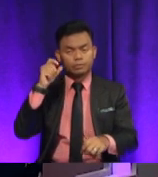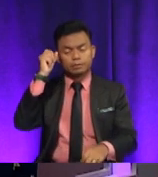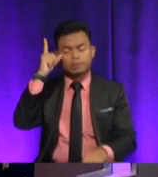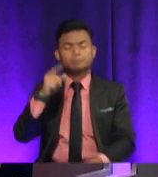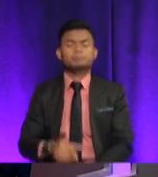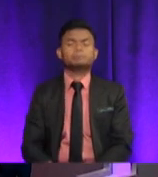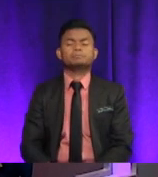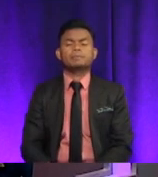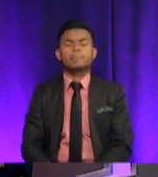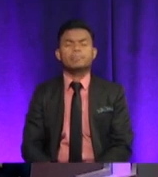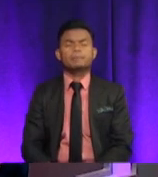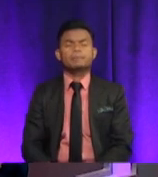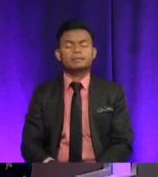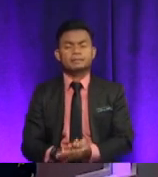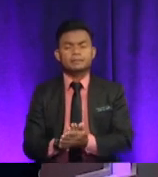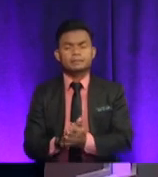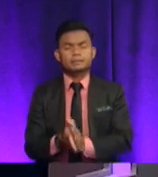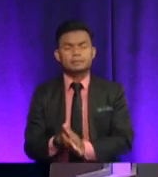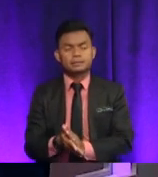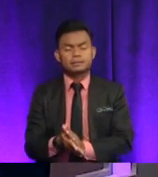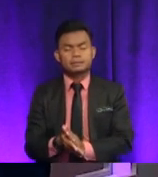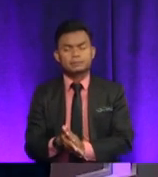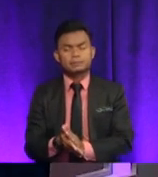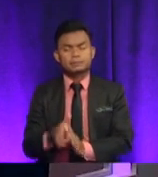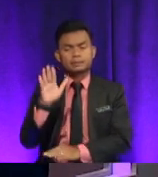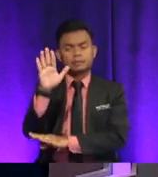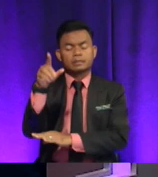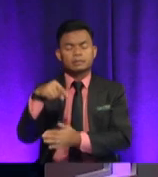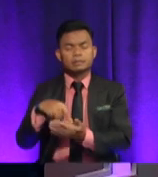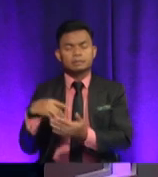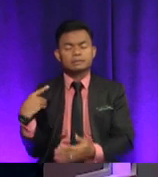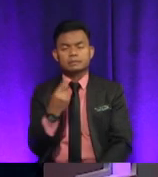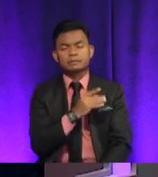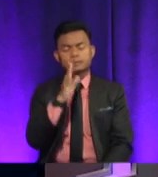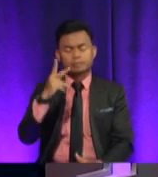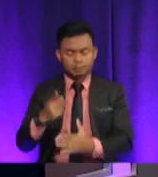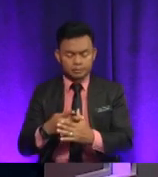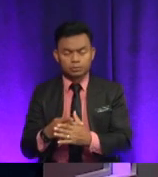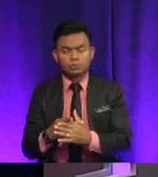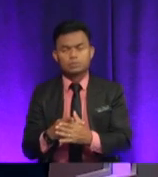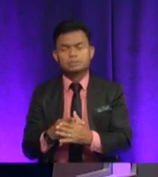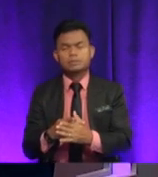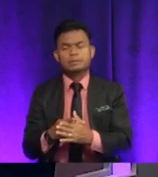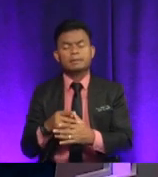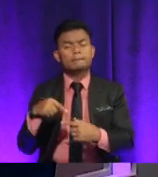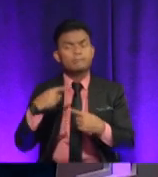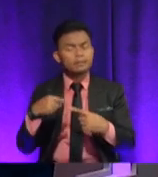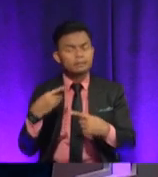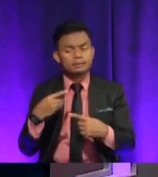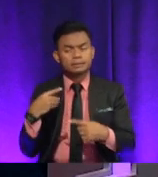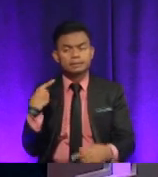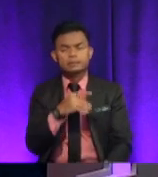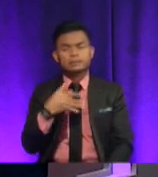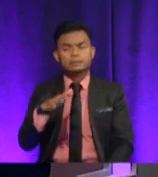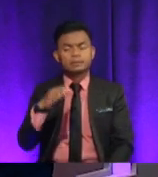Oke jadi Oke kita juga petang ini akan berfungsi bersama dengan anda bila kita sudah tahu apa itu syair kita